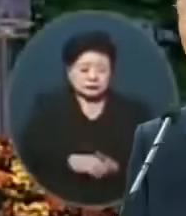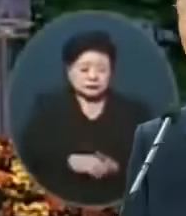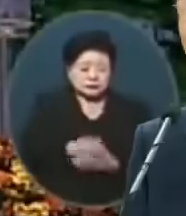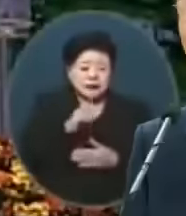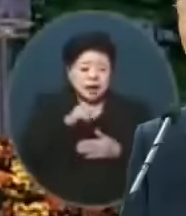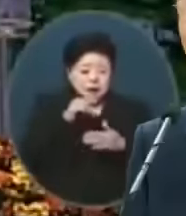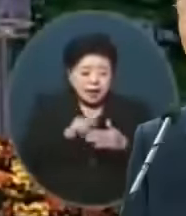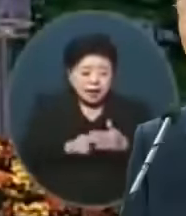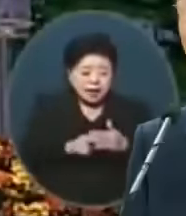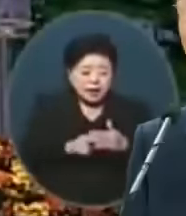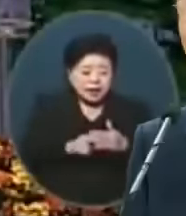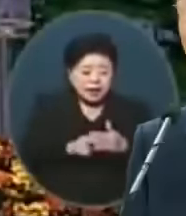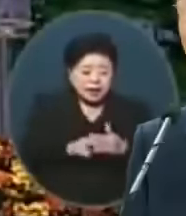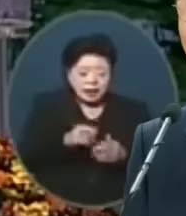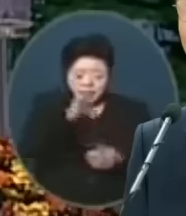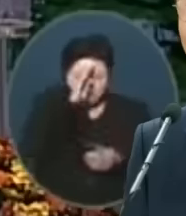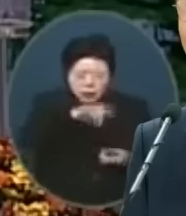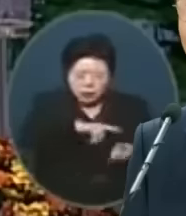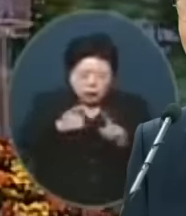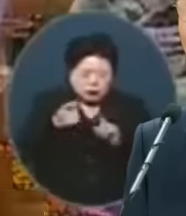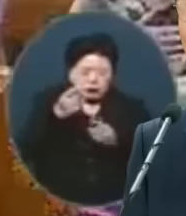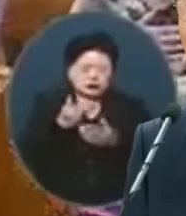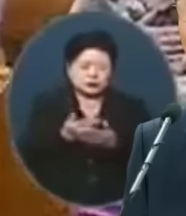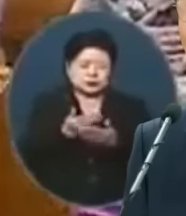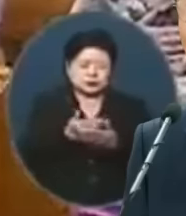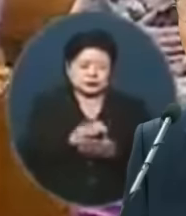마음의 질병을 고쳐주시옵소서.